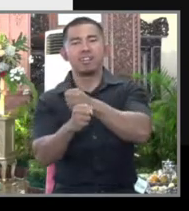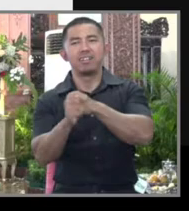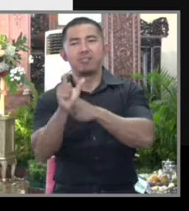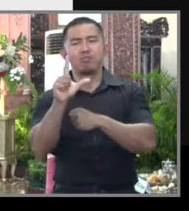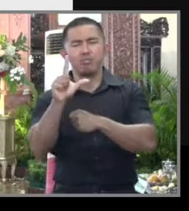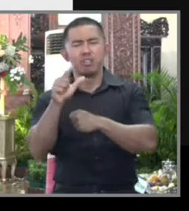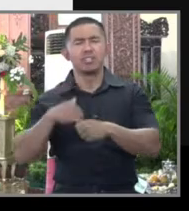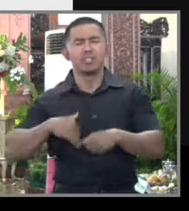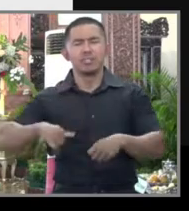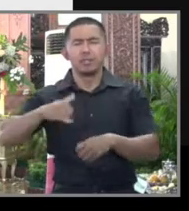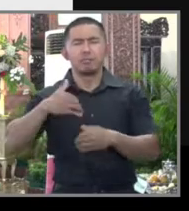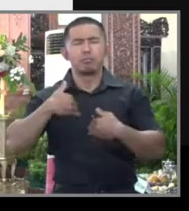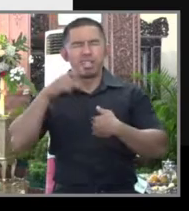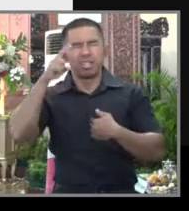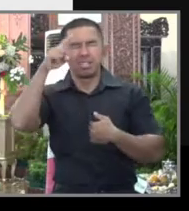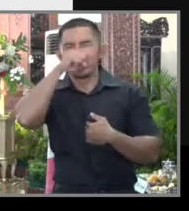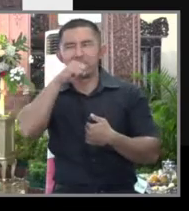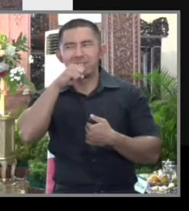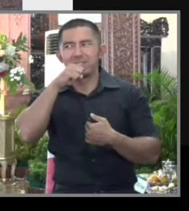kesusahan ketika